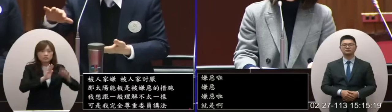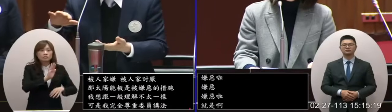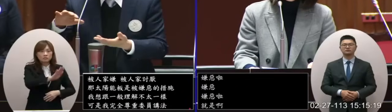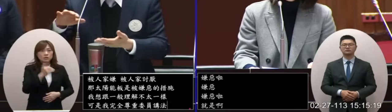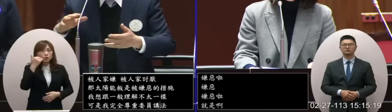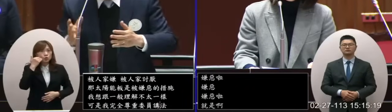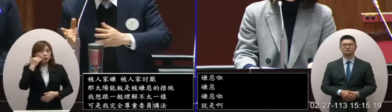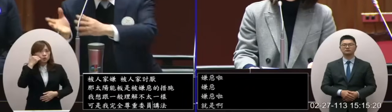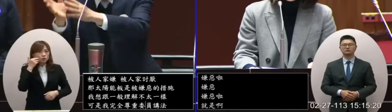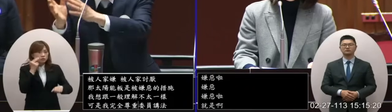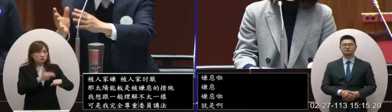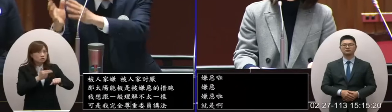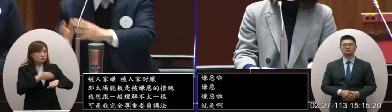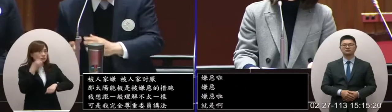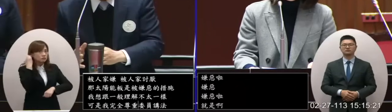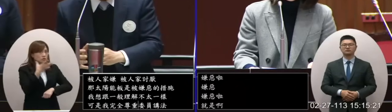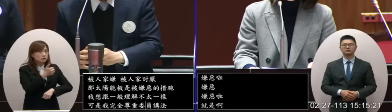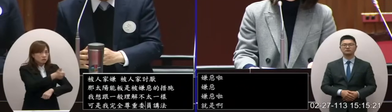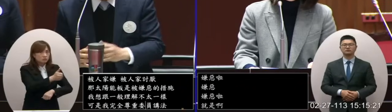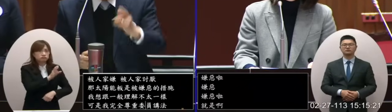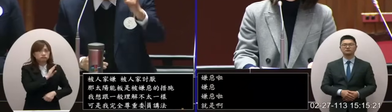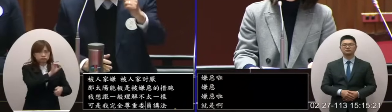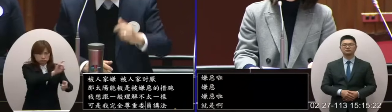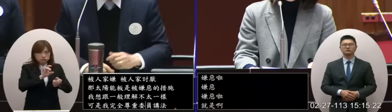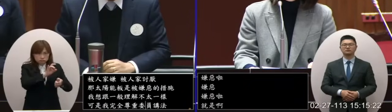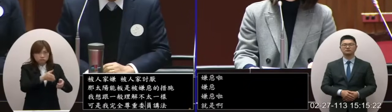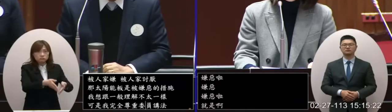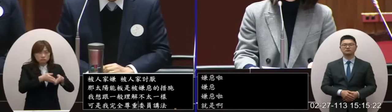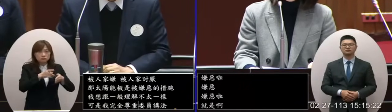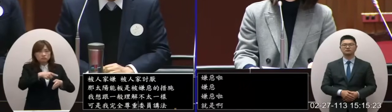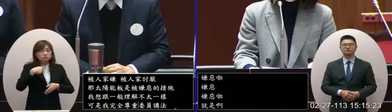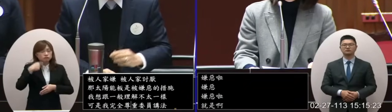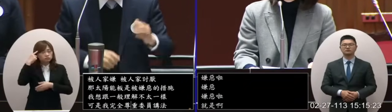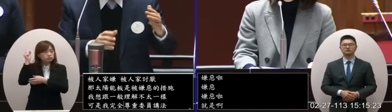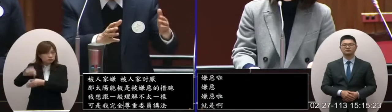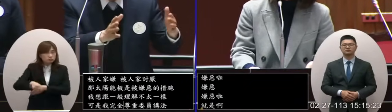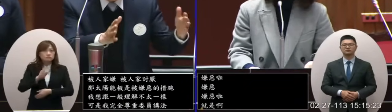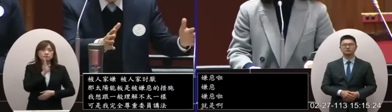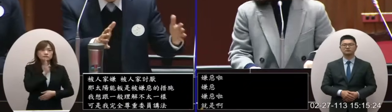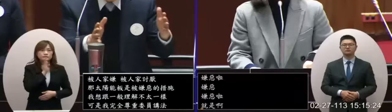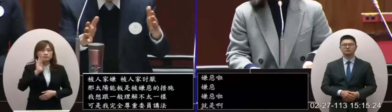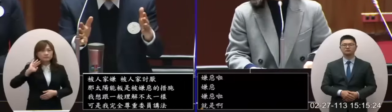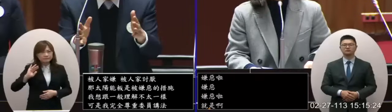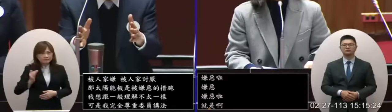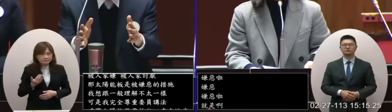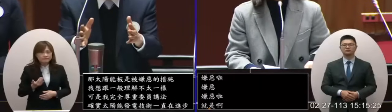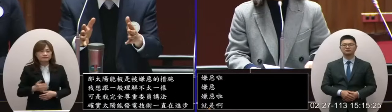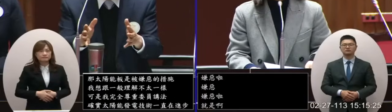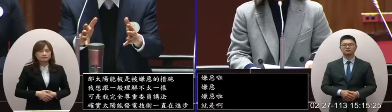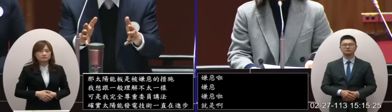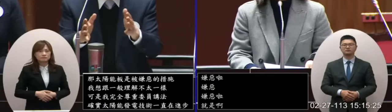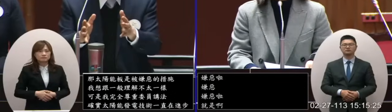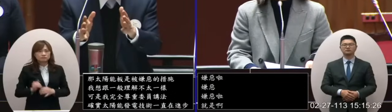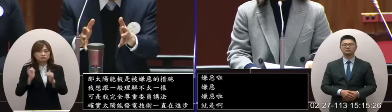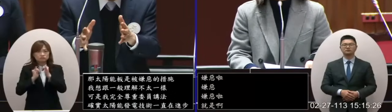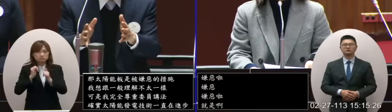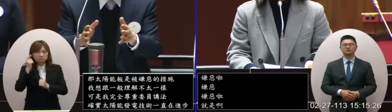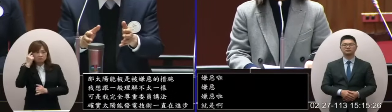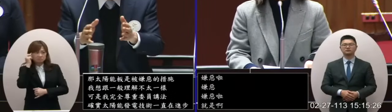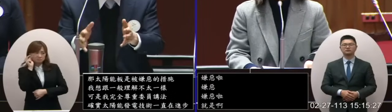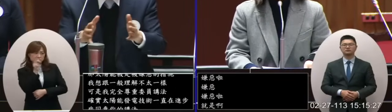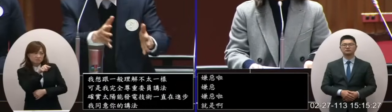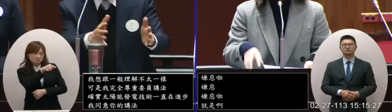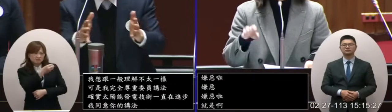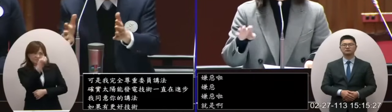有更好的技术，我们当然要采用啊。这个我完全同意。然后呢，不要让民众觉得嫌恶